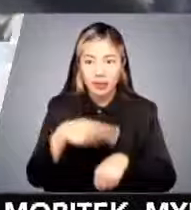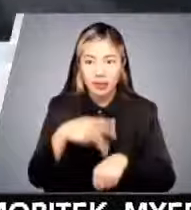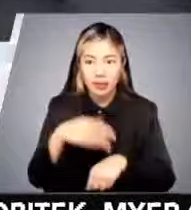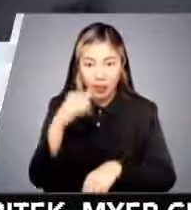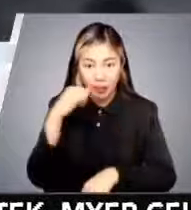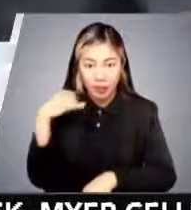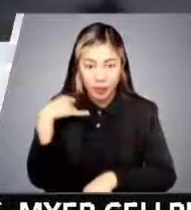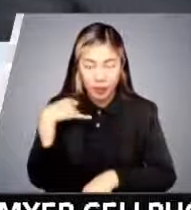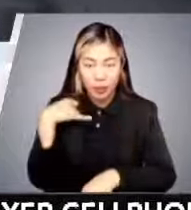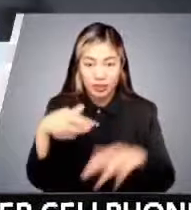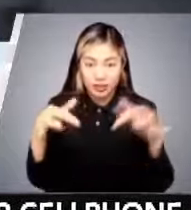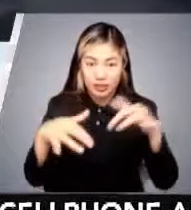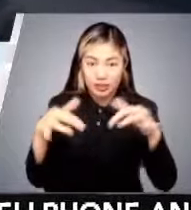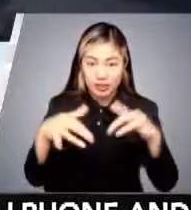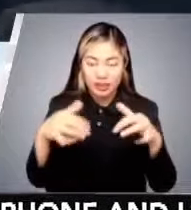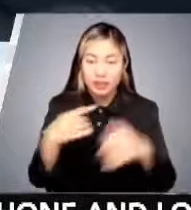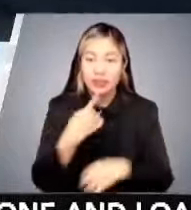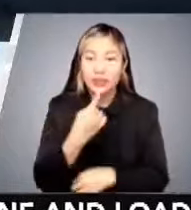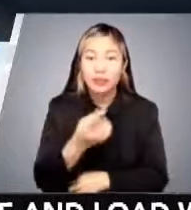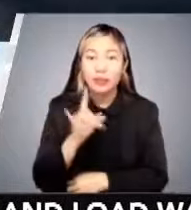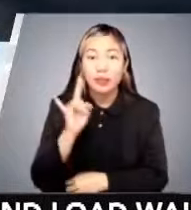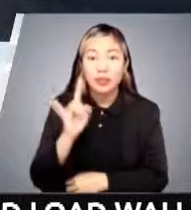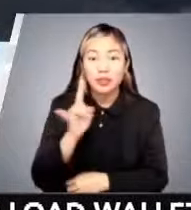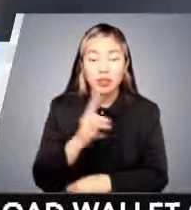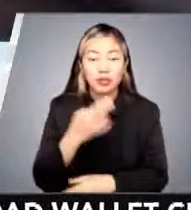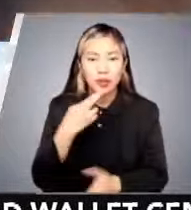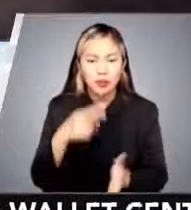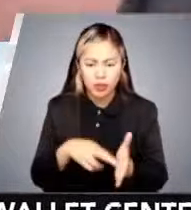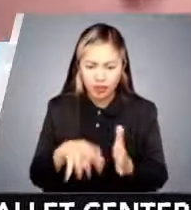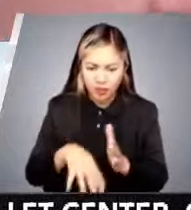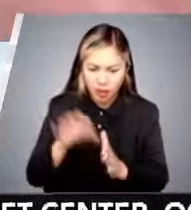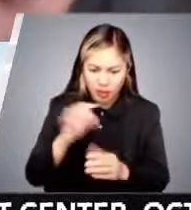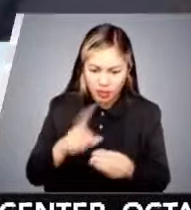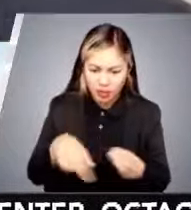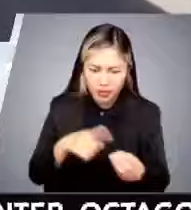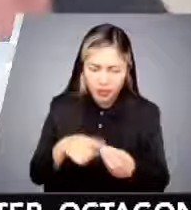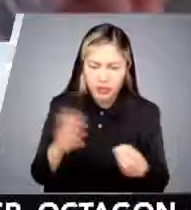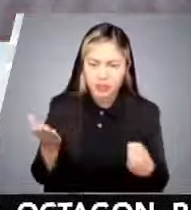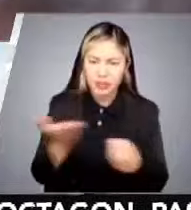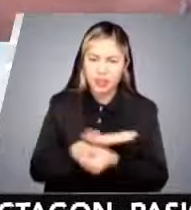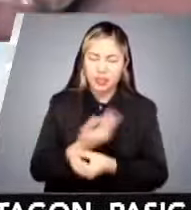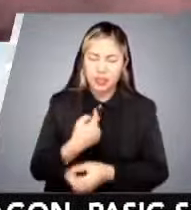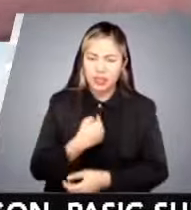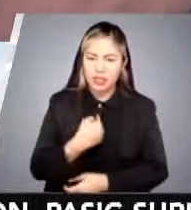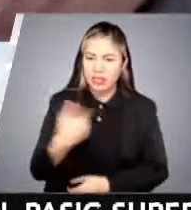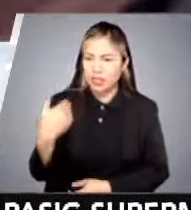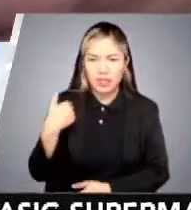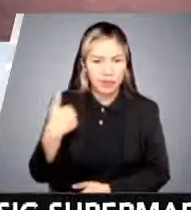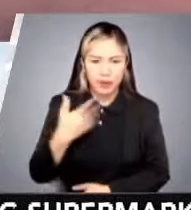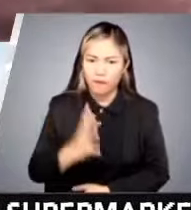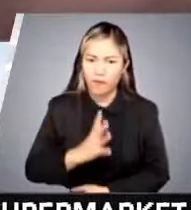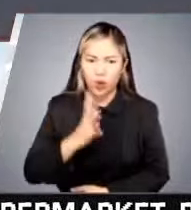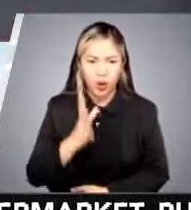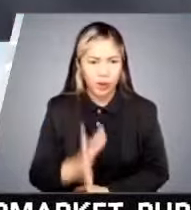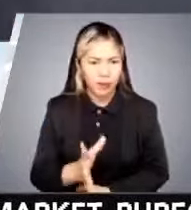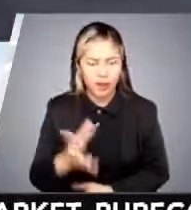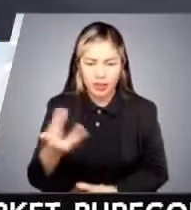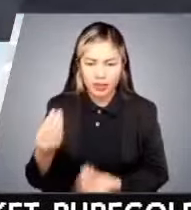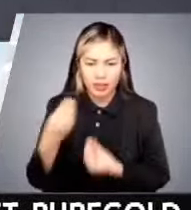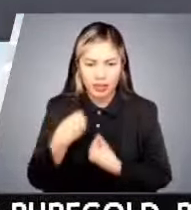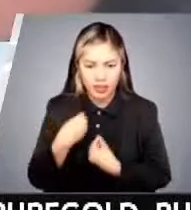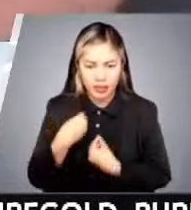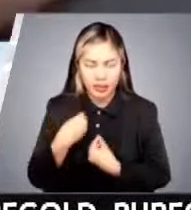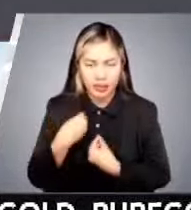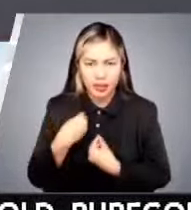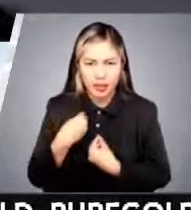singko na sa media reports lamang niya nalaman ang pagtanggal sa kanya at hindi pa raw siya pormal na inaabisuhan ilang beses sinubukan ng